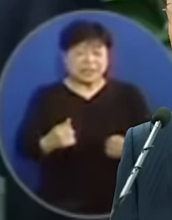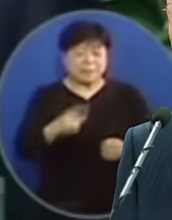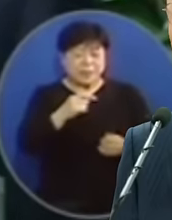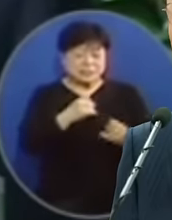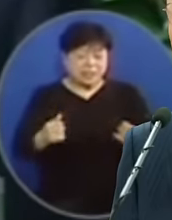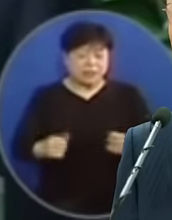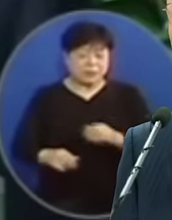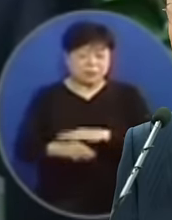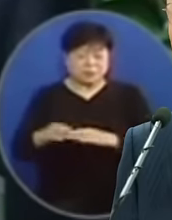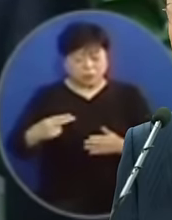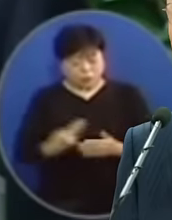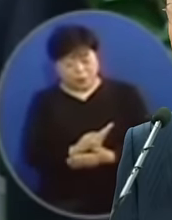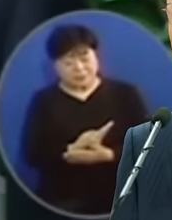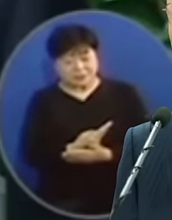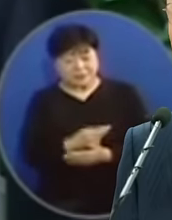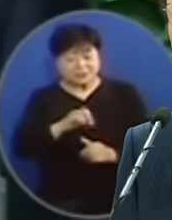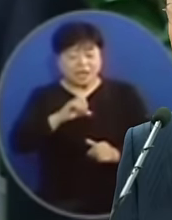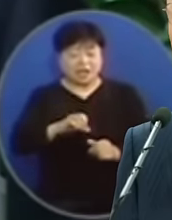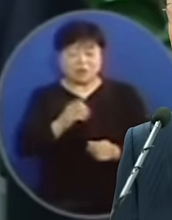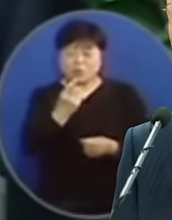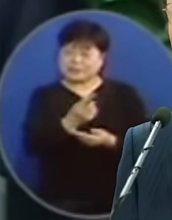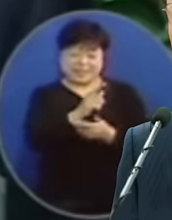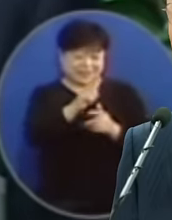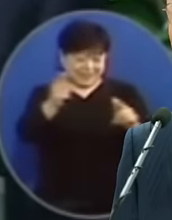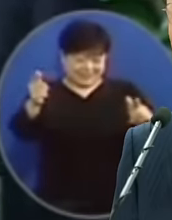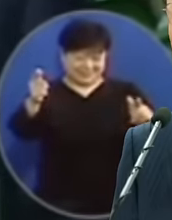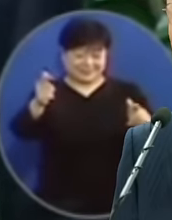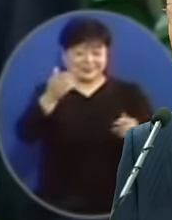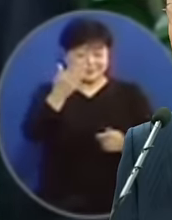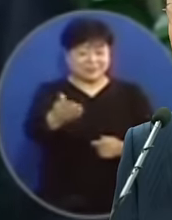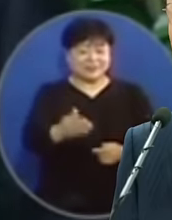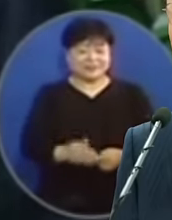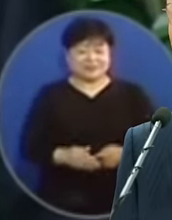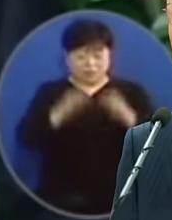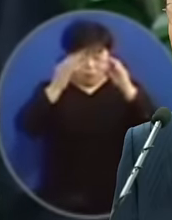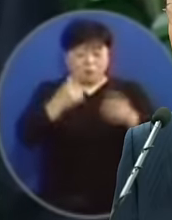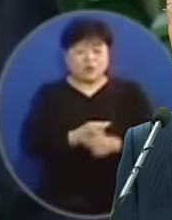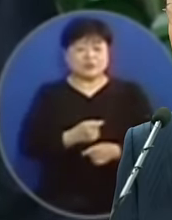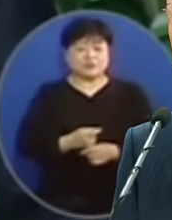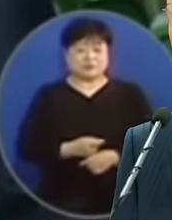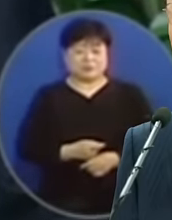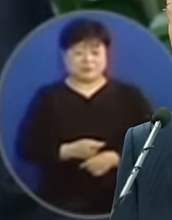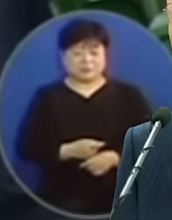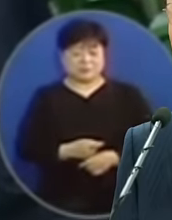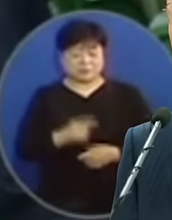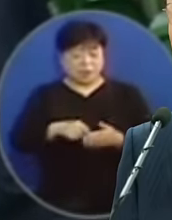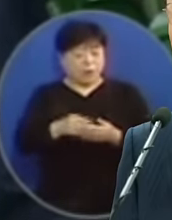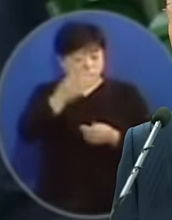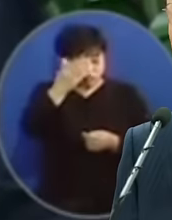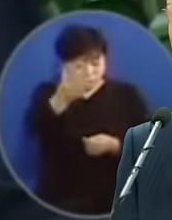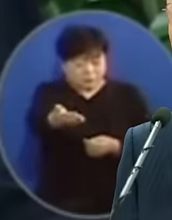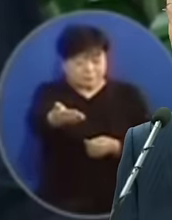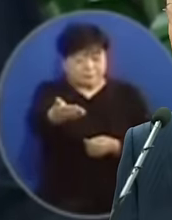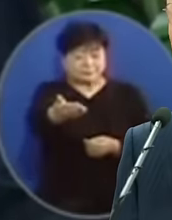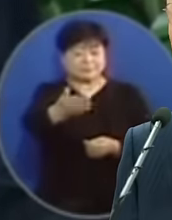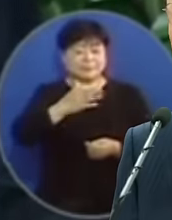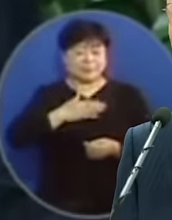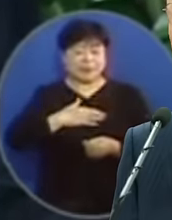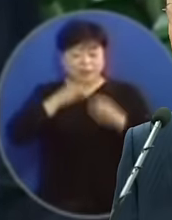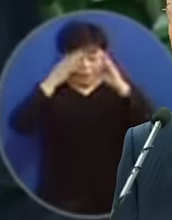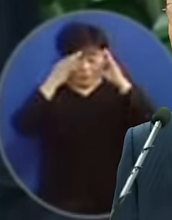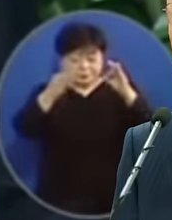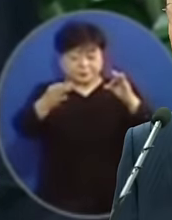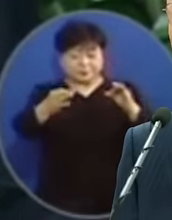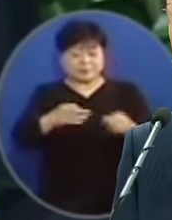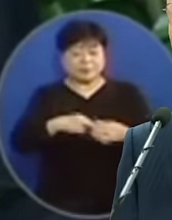내 우편에서 엎드려지나 이 재앙이 내게 가까이 오지 못하리로다. 너는 목도 아니니 원수의 보응을 넣는 보리로다. 내가 야훼를